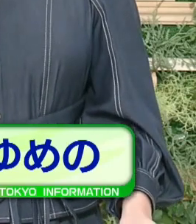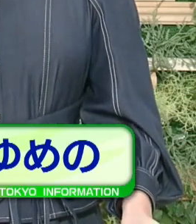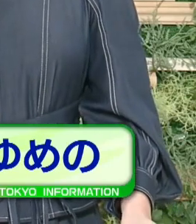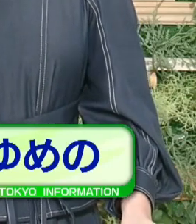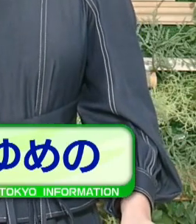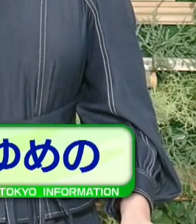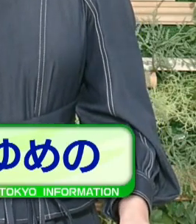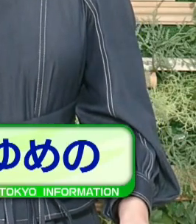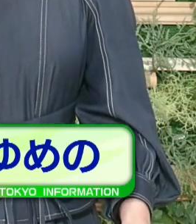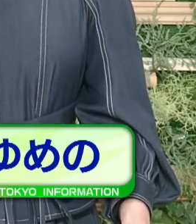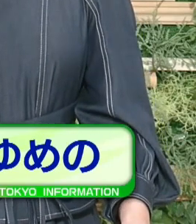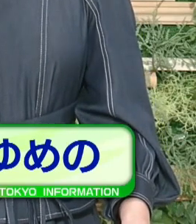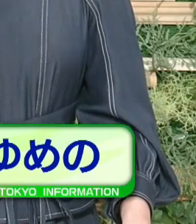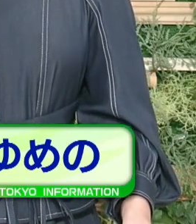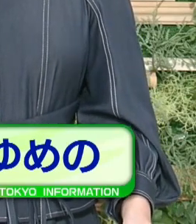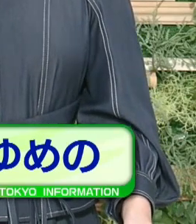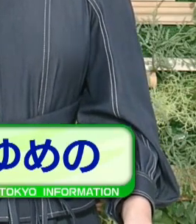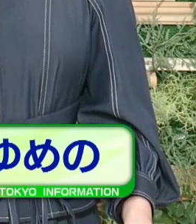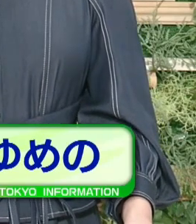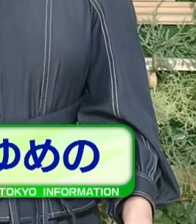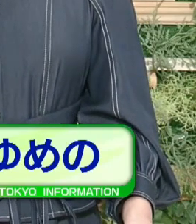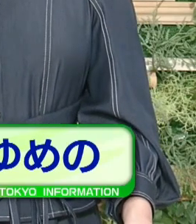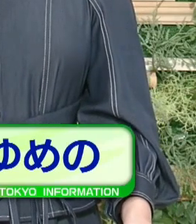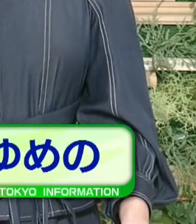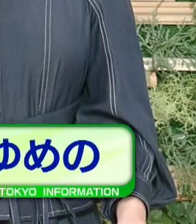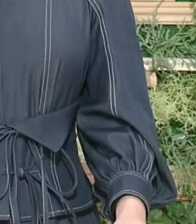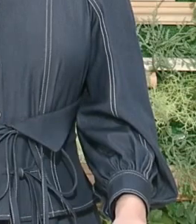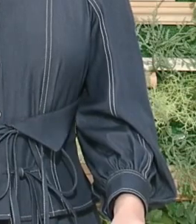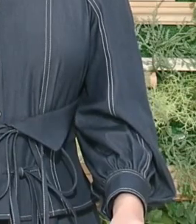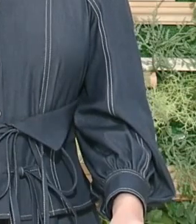2月15日水曜日の東京インフォメーションです。